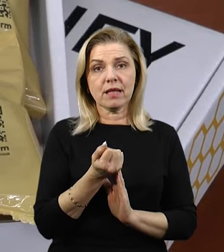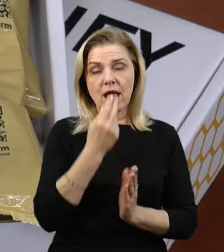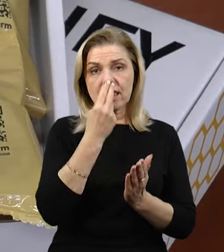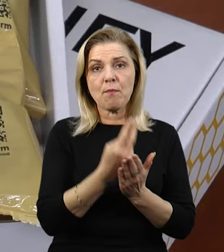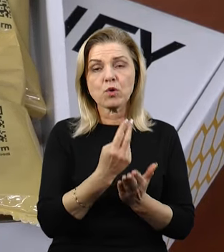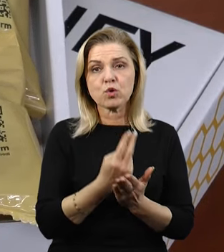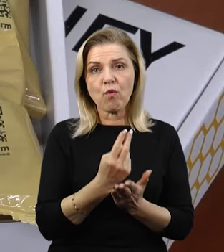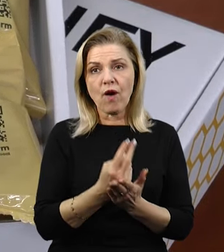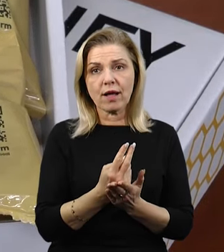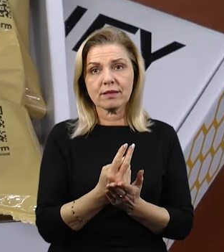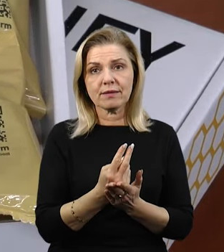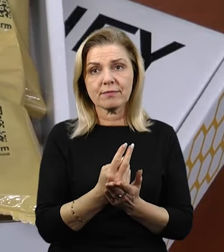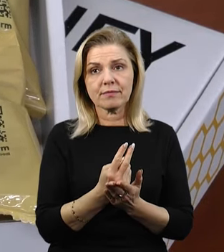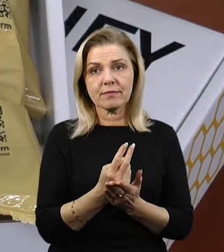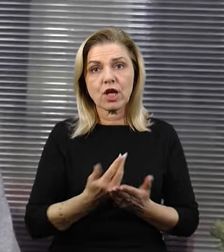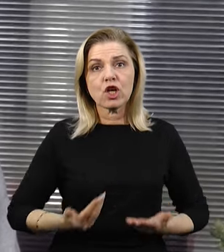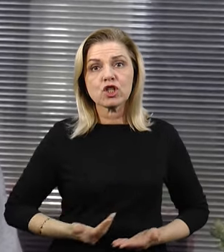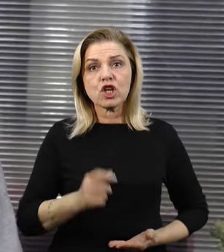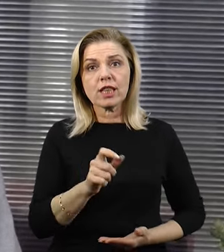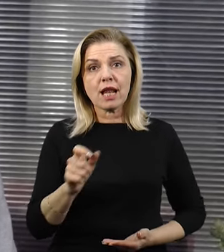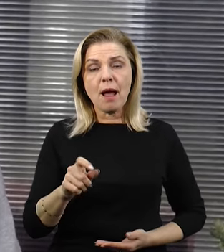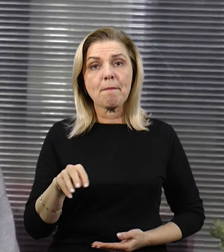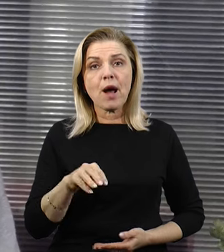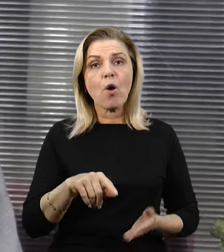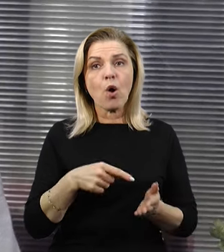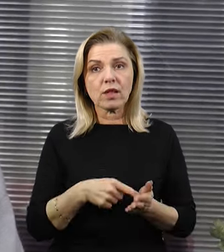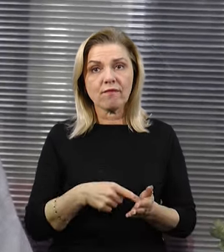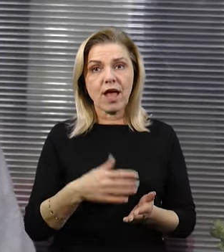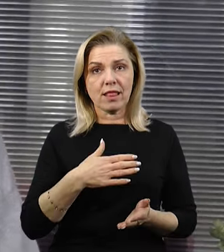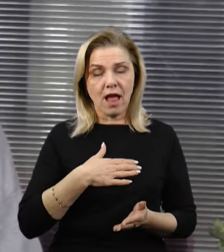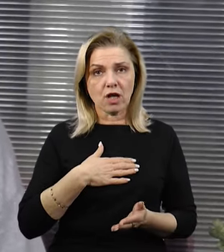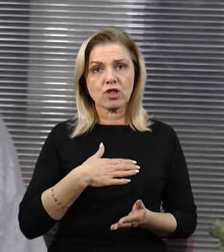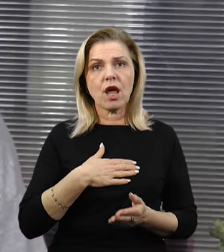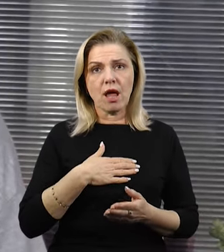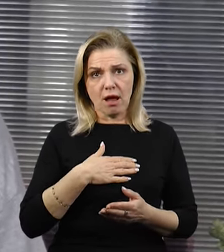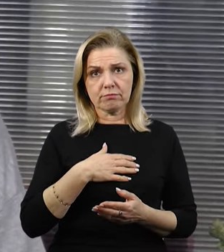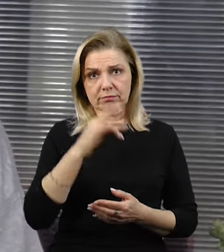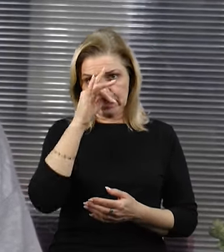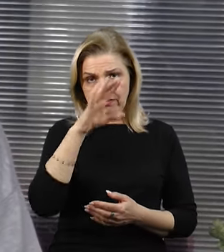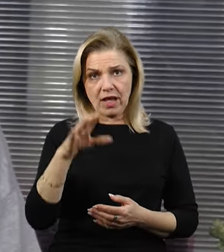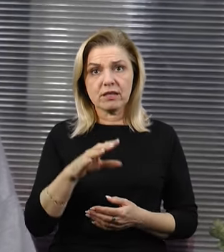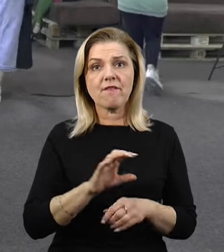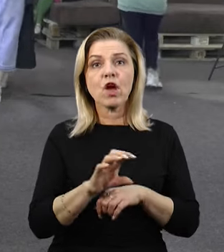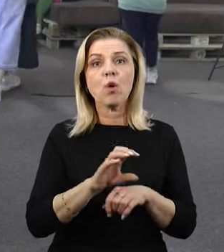демонструвати жителям Миколаєва наші локальні бренди, локальних виробників